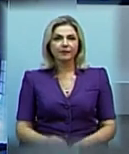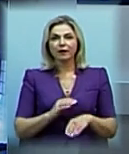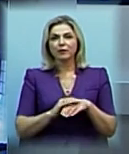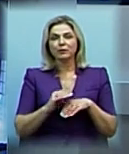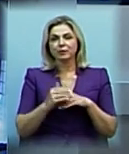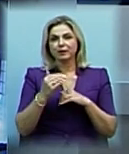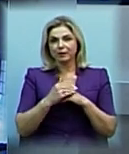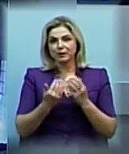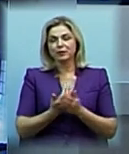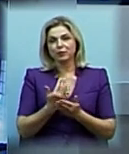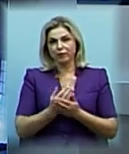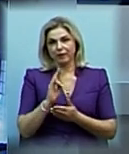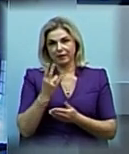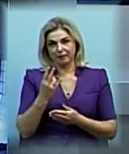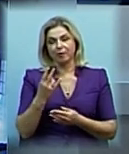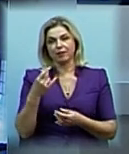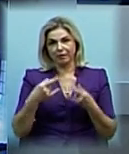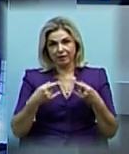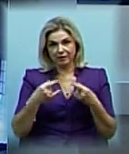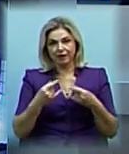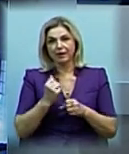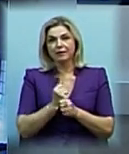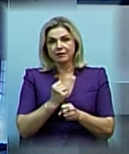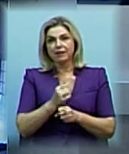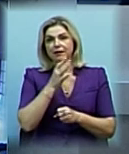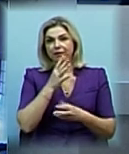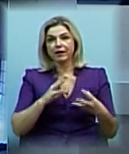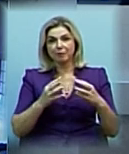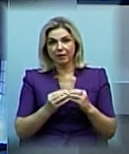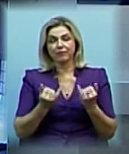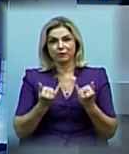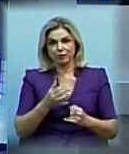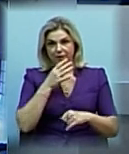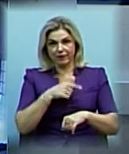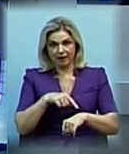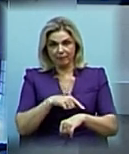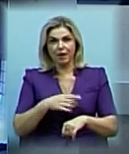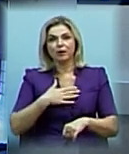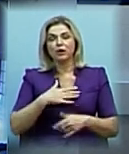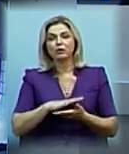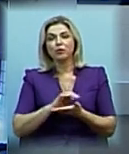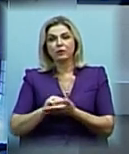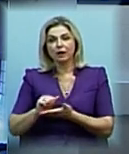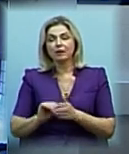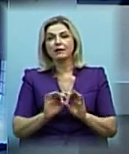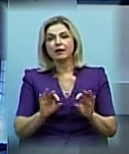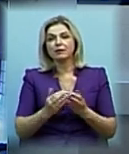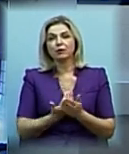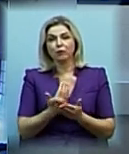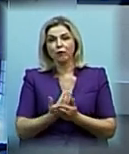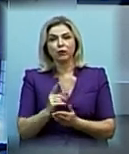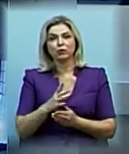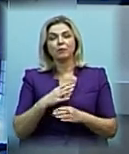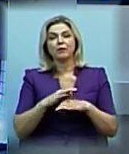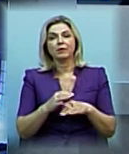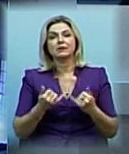Добрий вечір. Новини на телеканалі «Миколаїв». Час підбити інформаційний підсумок дня. Наші журналісти розкажуть про події, які сталися сьогодні в